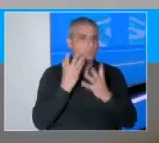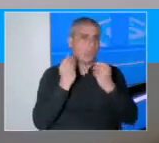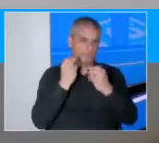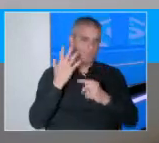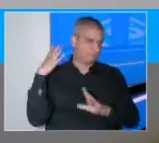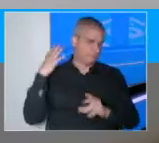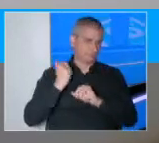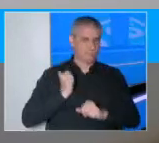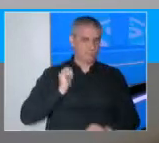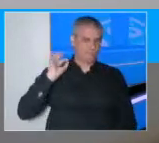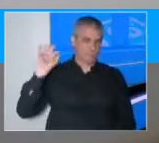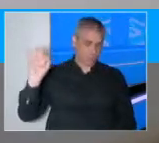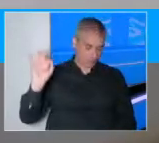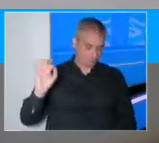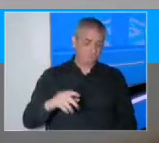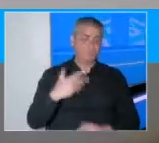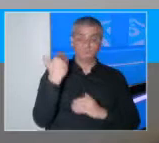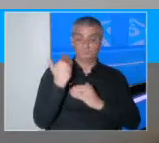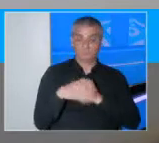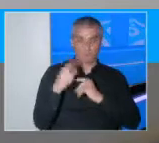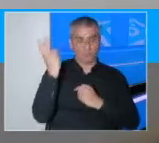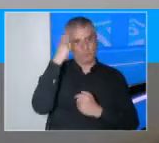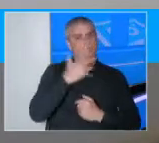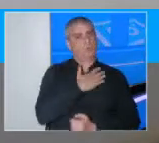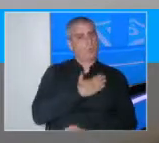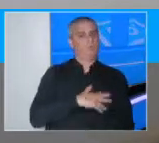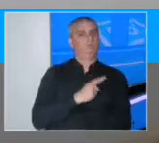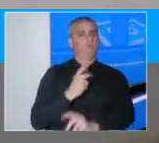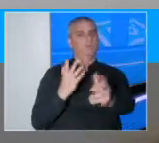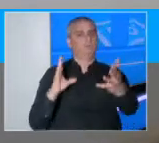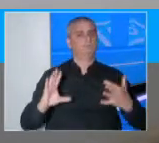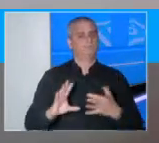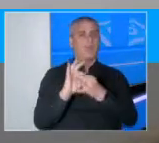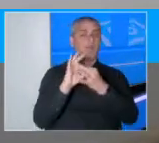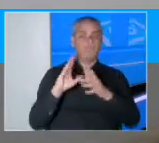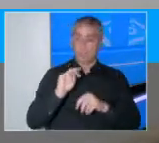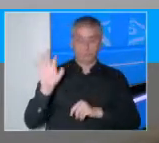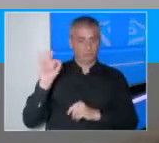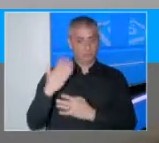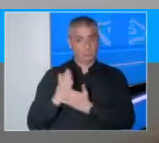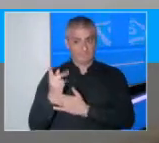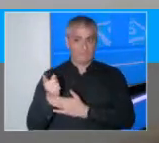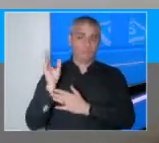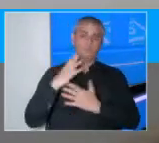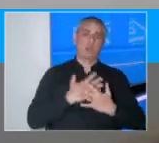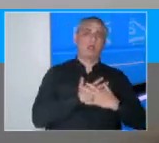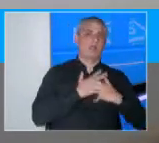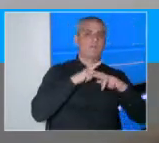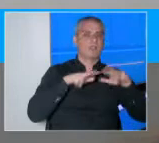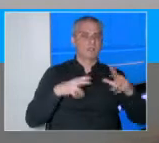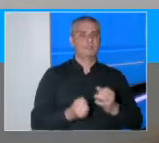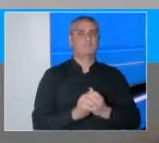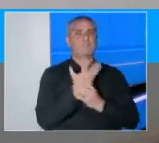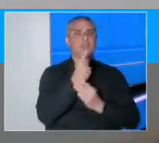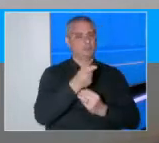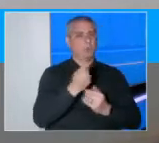במהלך השירות שלו. בסוף השירות הוא הבין שהוא רוצה בעצם לחבר את הנושא של ניווט ושל אהבת הארץ, וליצור